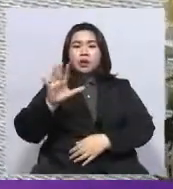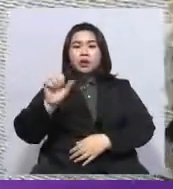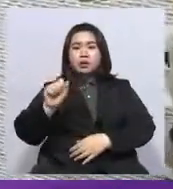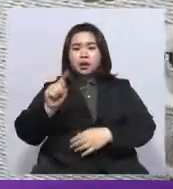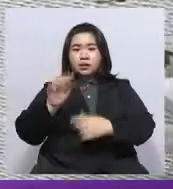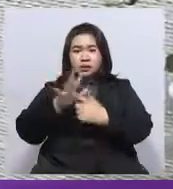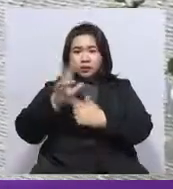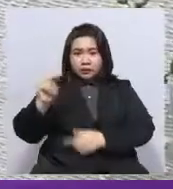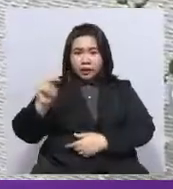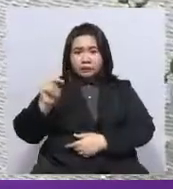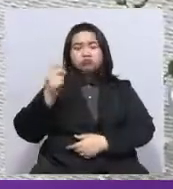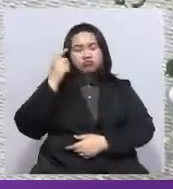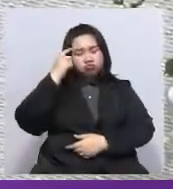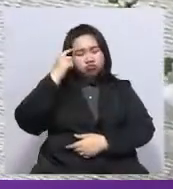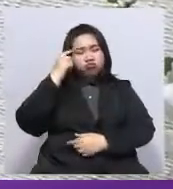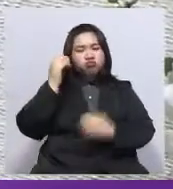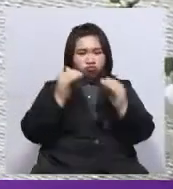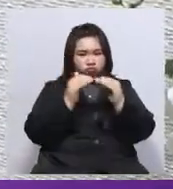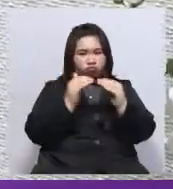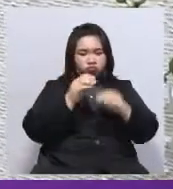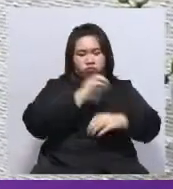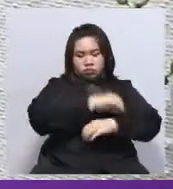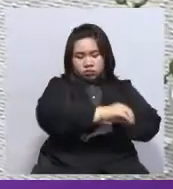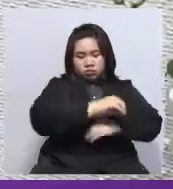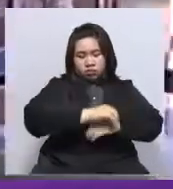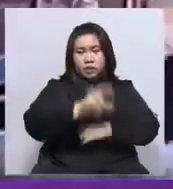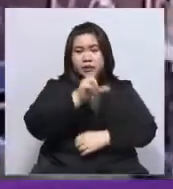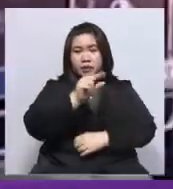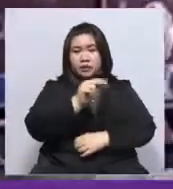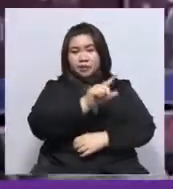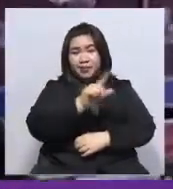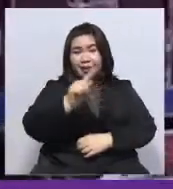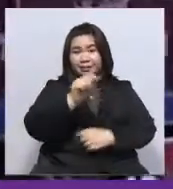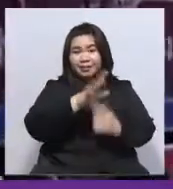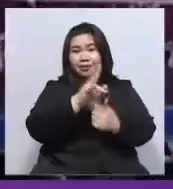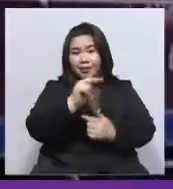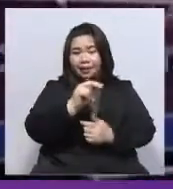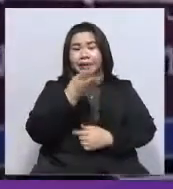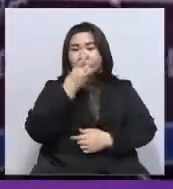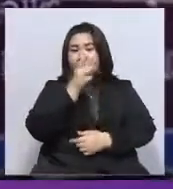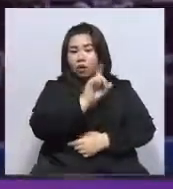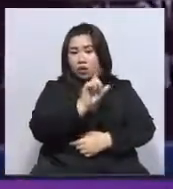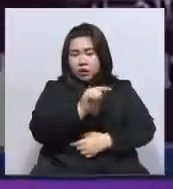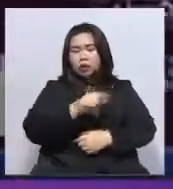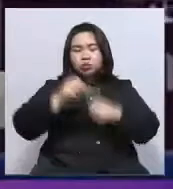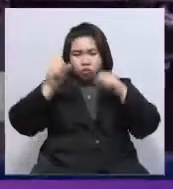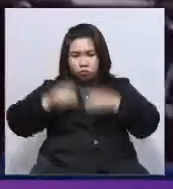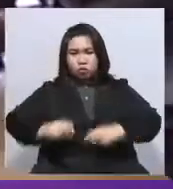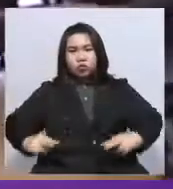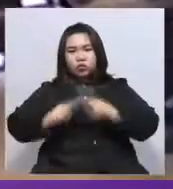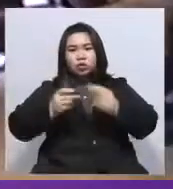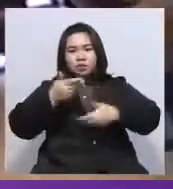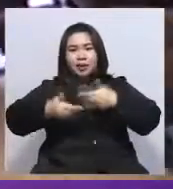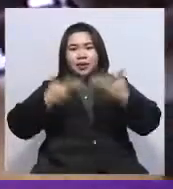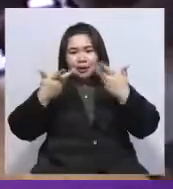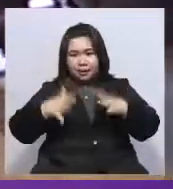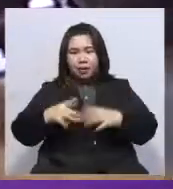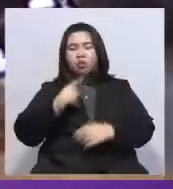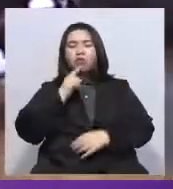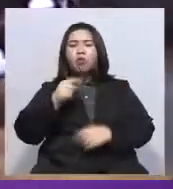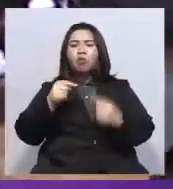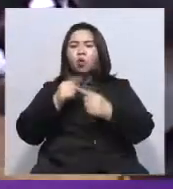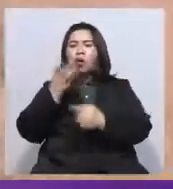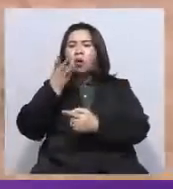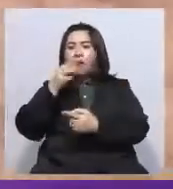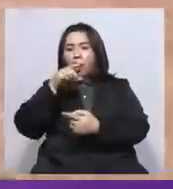ตันซึ่งเป็นจำนวนที่สมดุลกับการผลิต30ล้านตันข้าวเปลือกตามที่ได้ตกลงกับกระทรวงพาณิชย์ขณะที่ผลผลิตข้าวห